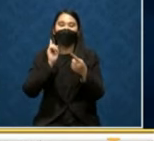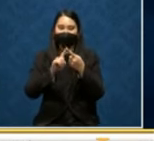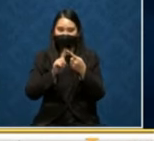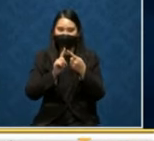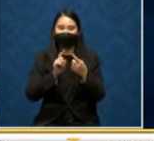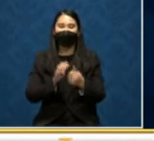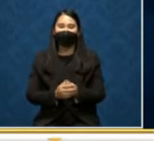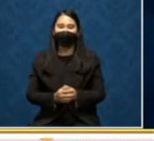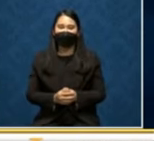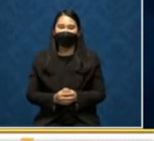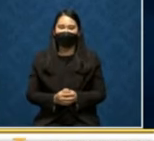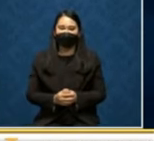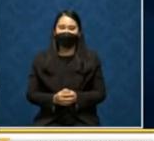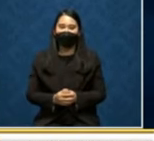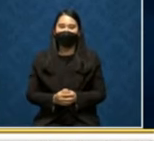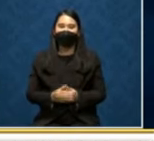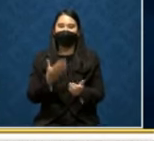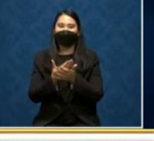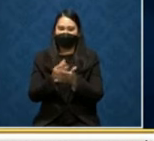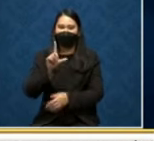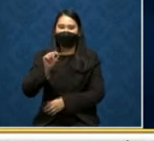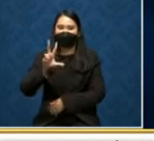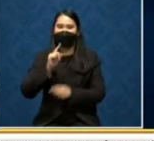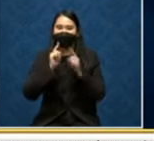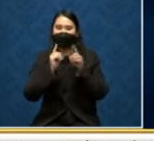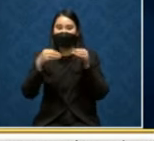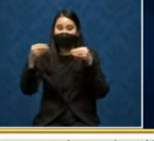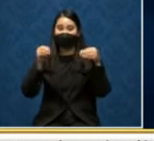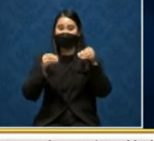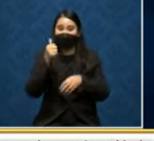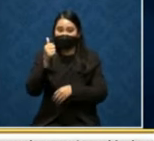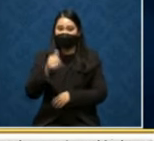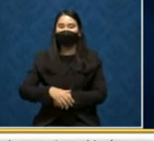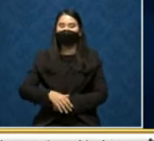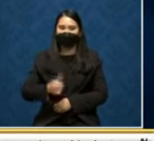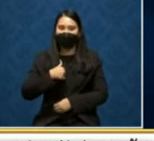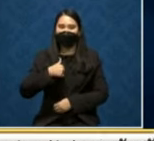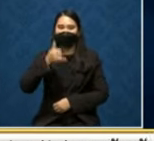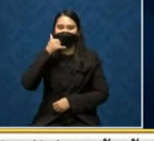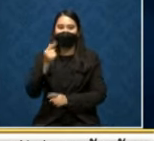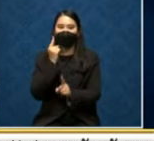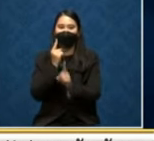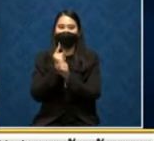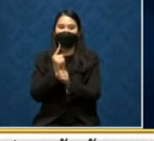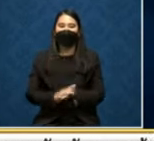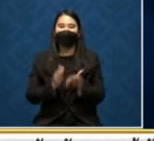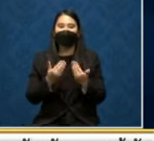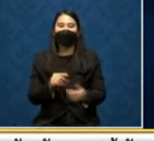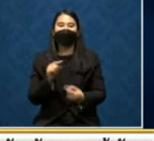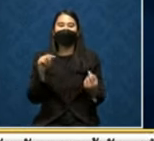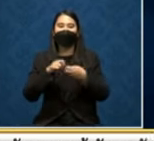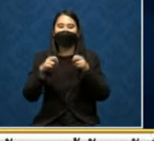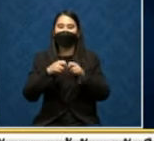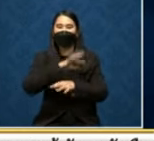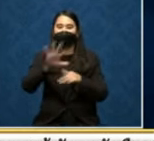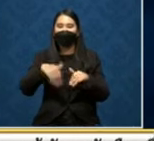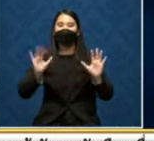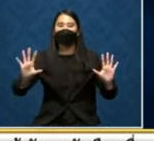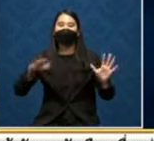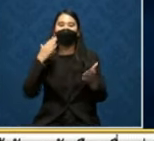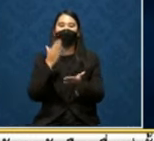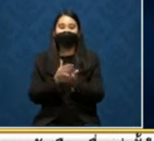ขอเคลียร์ยอดเงิน 23ล้านได้ไหมนางสาวปปลาฉันโทรมาเอง 2ปัญหาที่เกิดขึ้นทั้งหมดขอให้